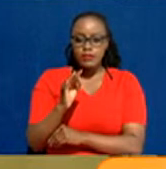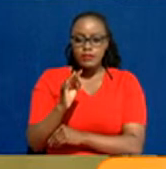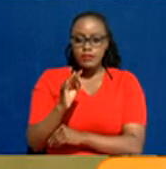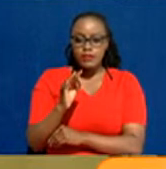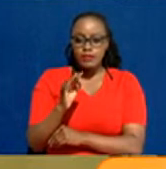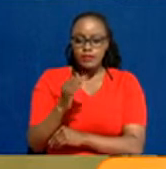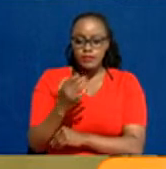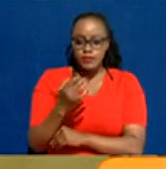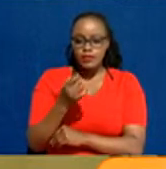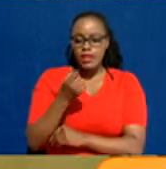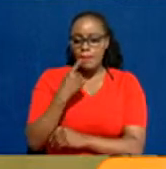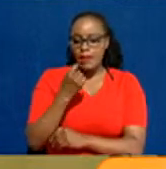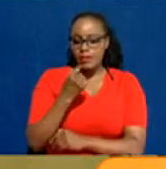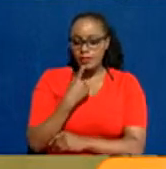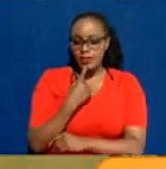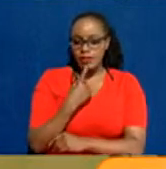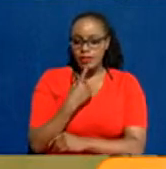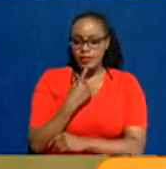Faculty of Medicine.